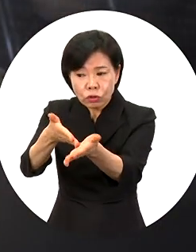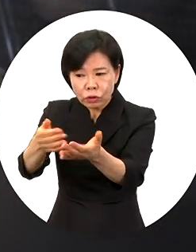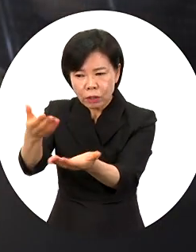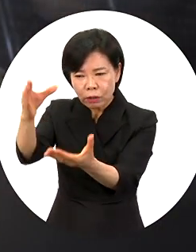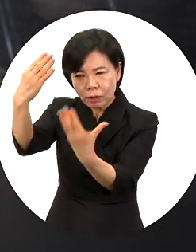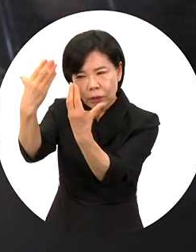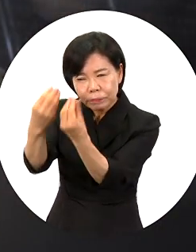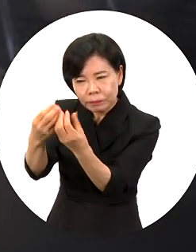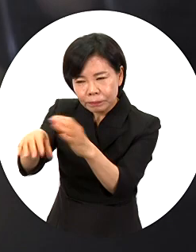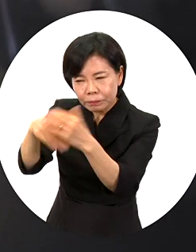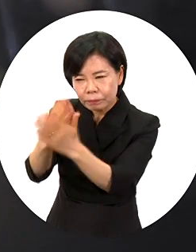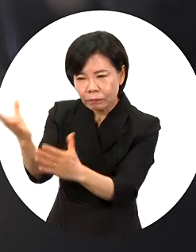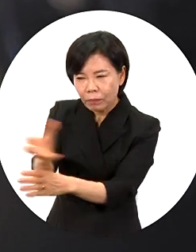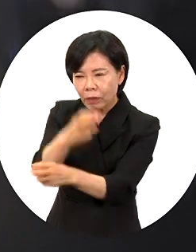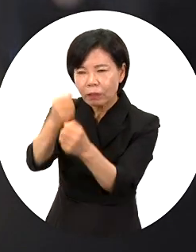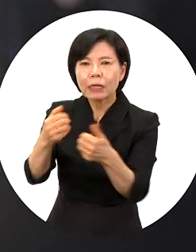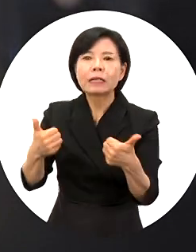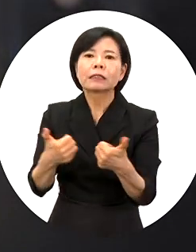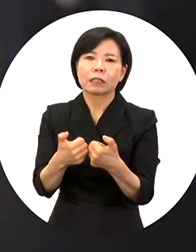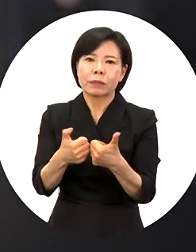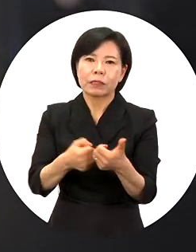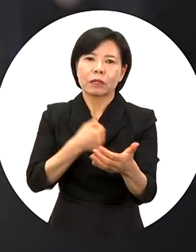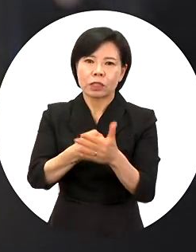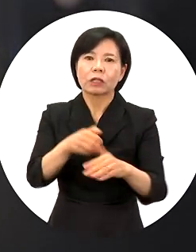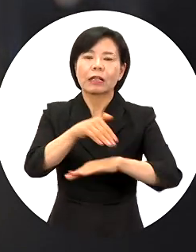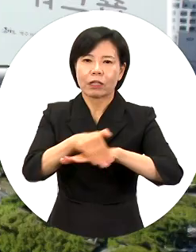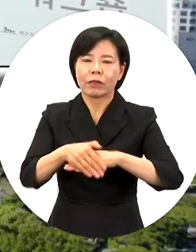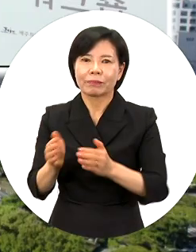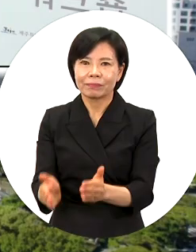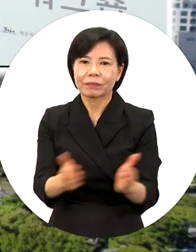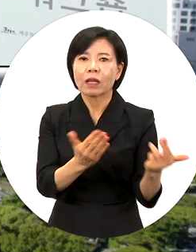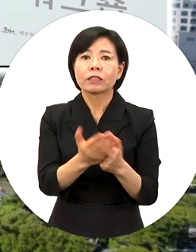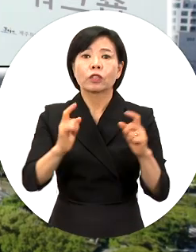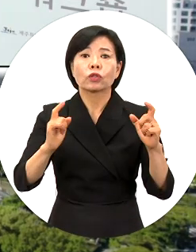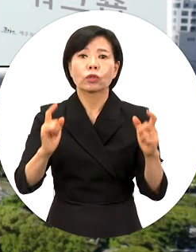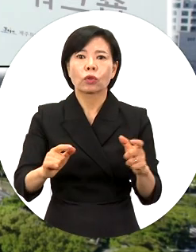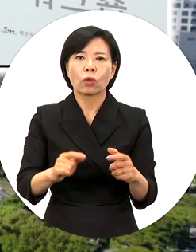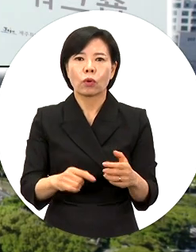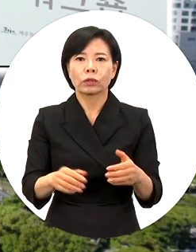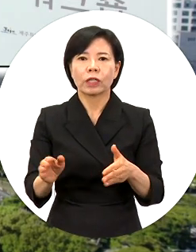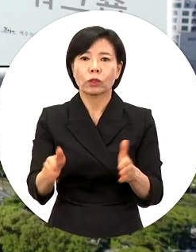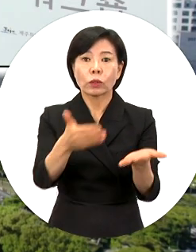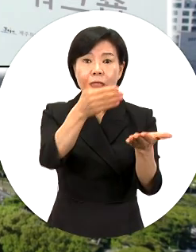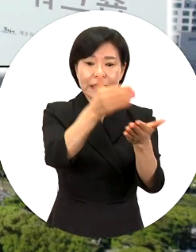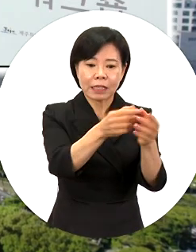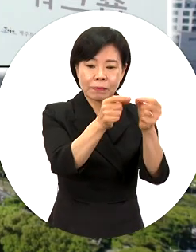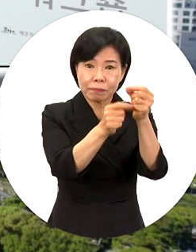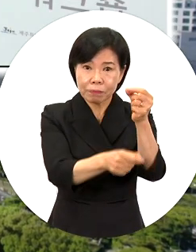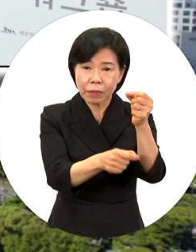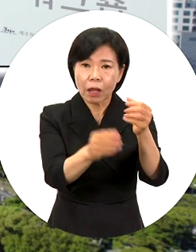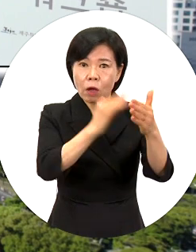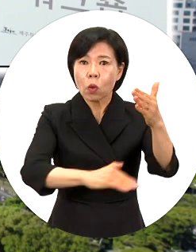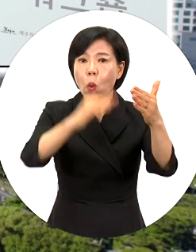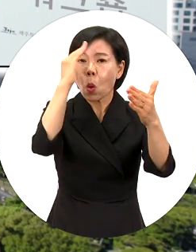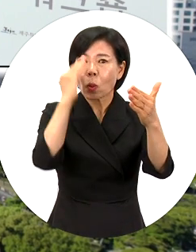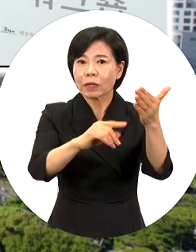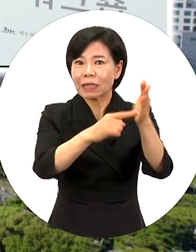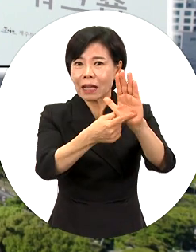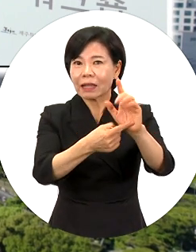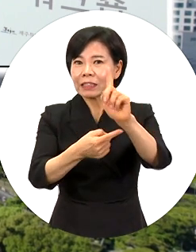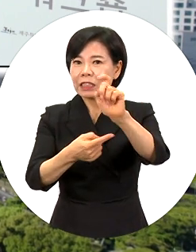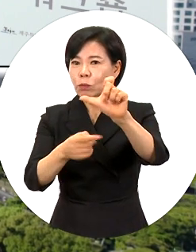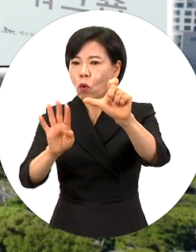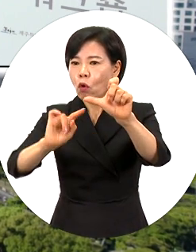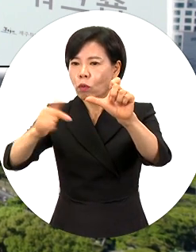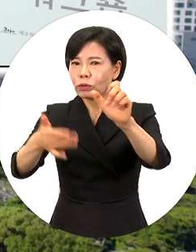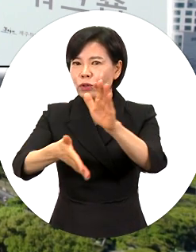제출된 의견을 종합해 심의, 의결할 계획입니다. 제주도가 민선 8기 핵심 공약인 15분